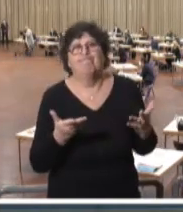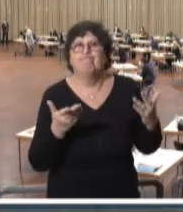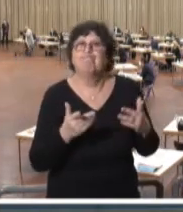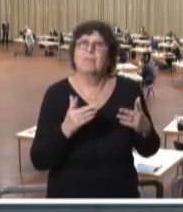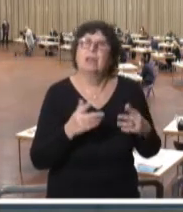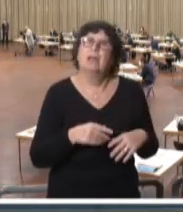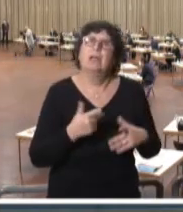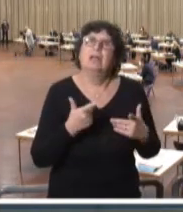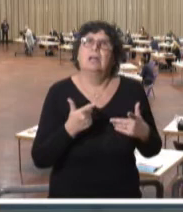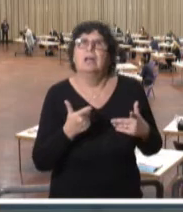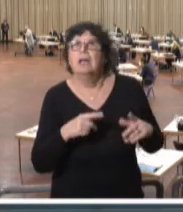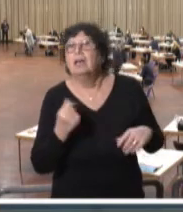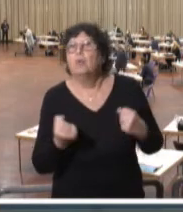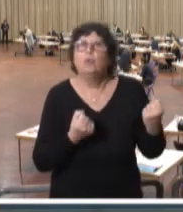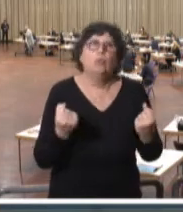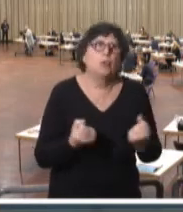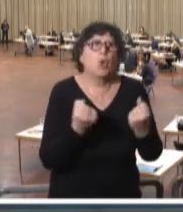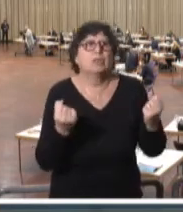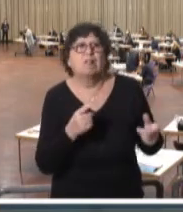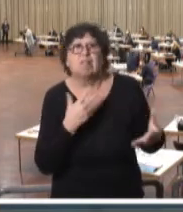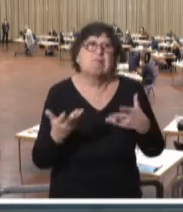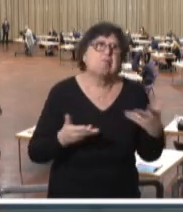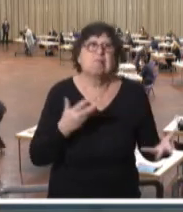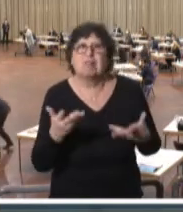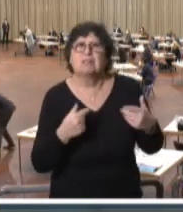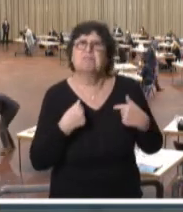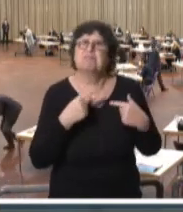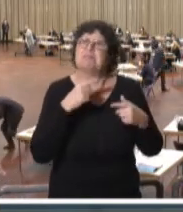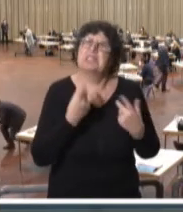ganzen Übungen und Verrenkungen würde ich fast schon sagen,